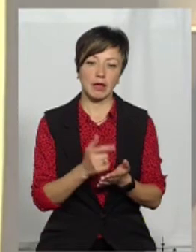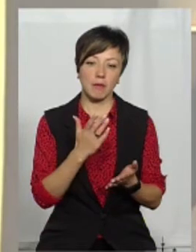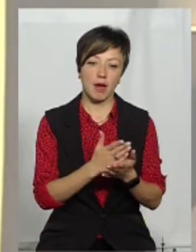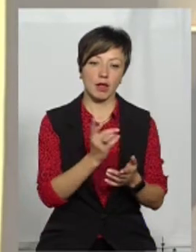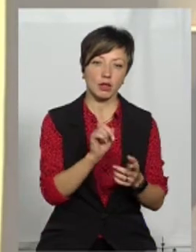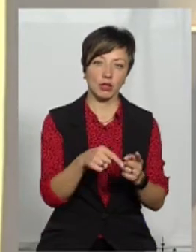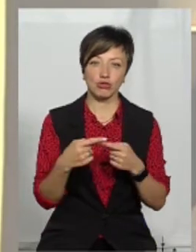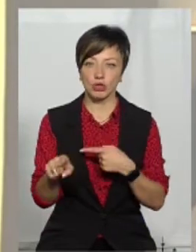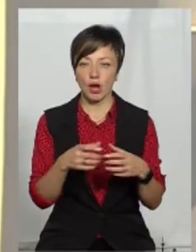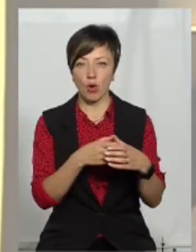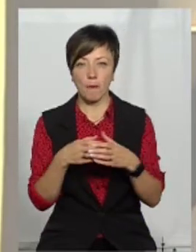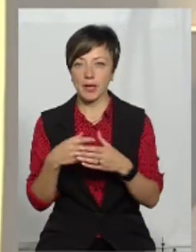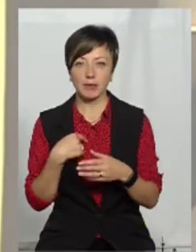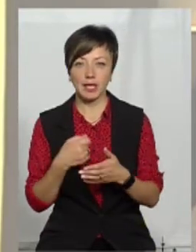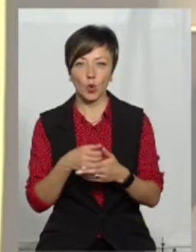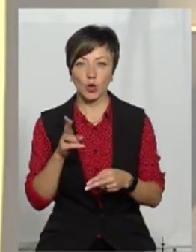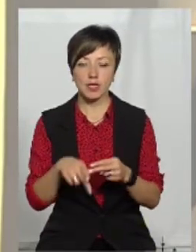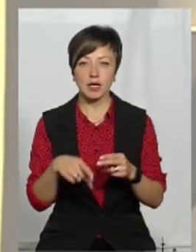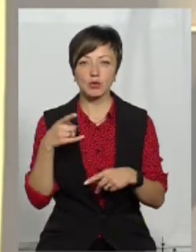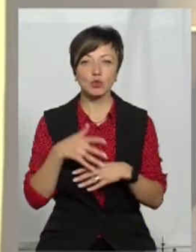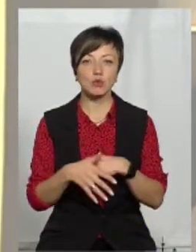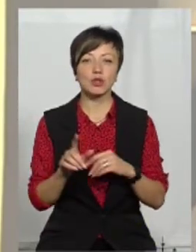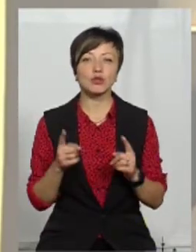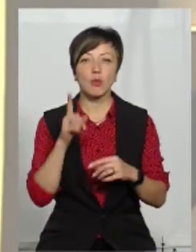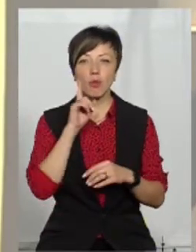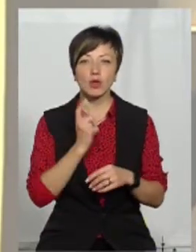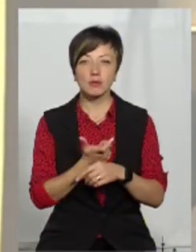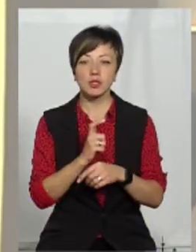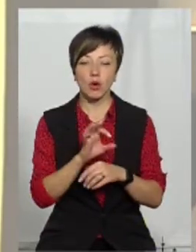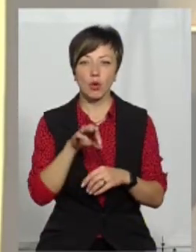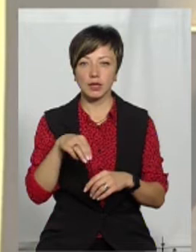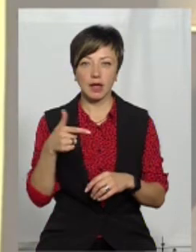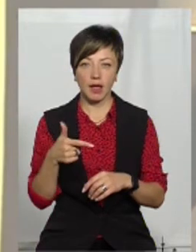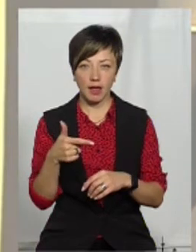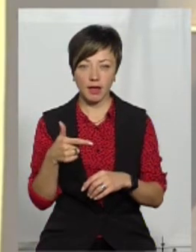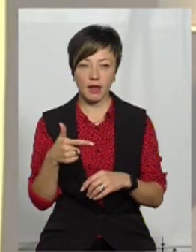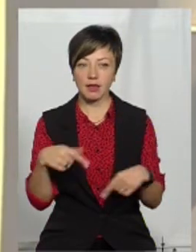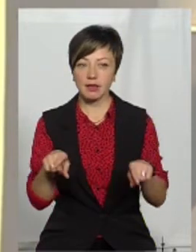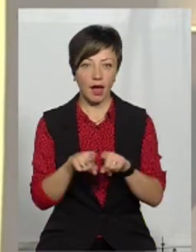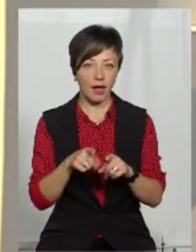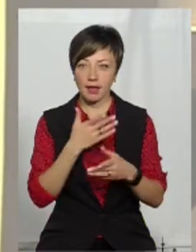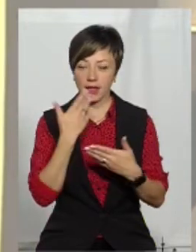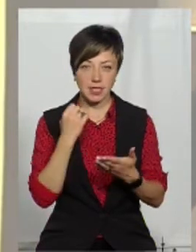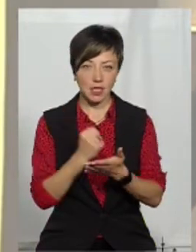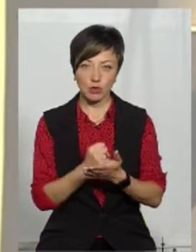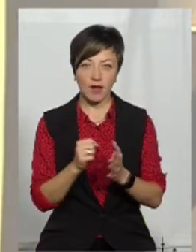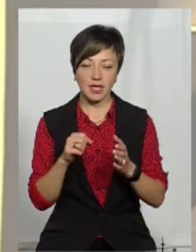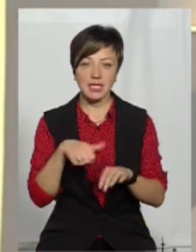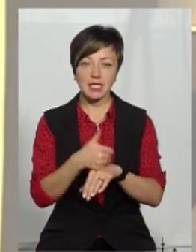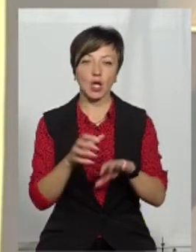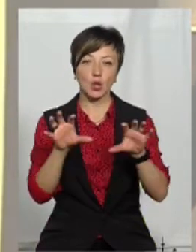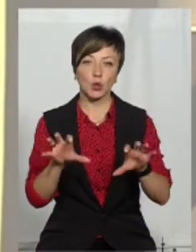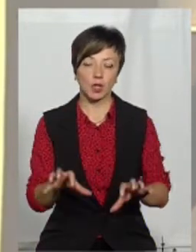І мені не до кінця зрозуміло, чому поки що більшість ОТГ навіть неутворених так і не зареєструвала статути в своїх